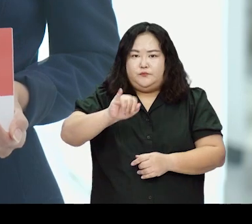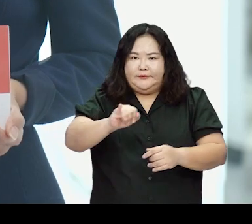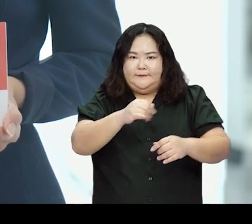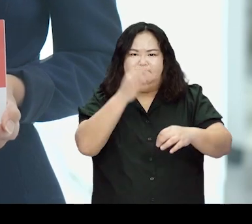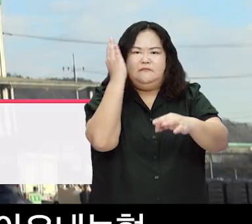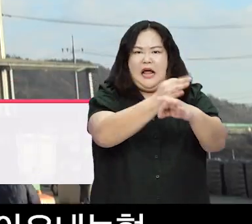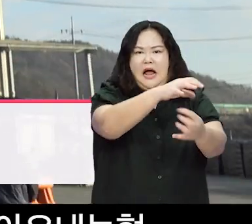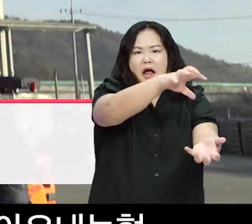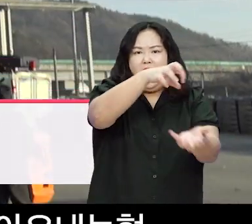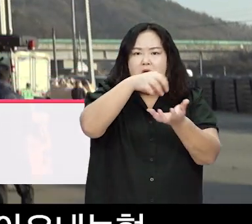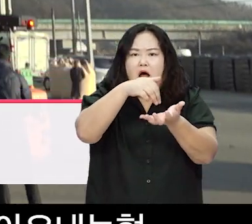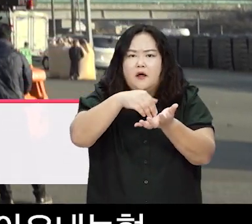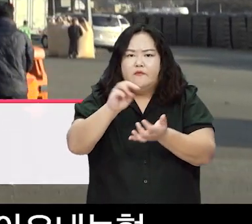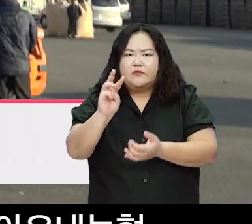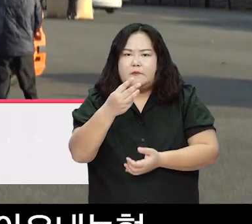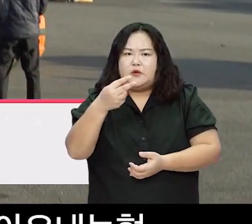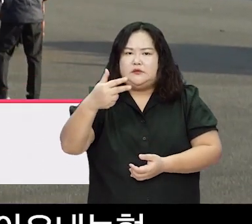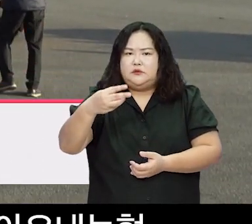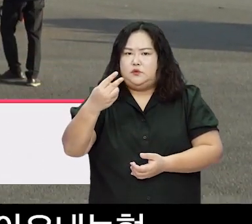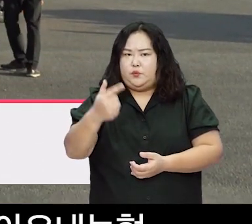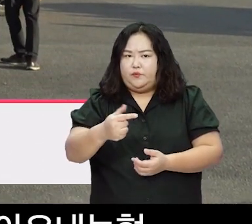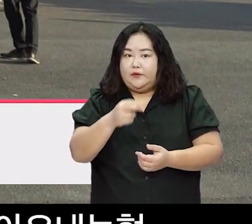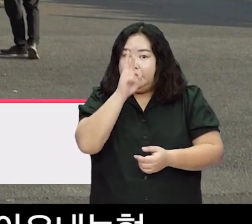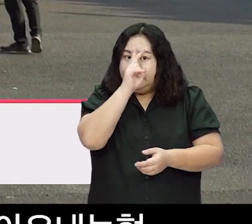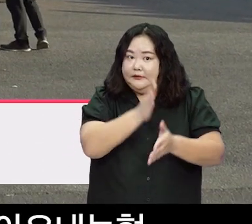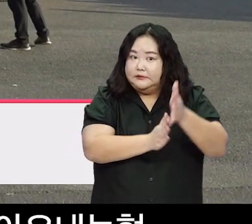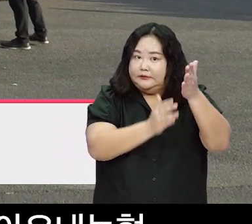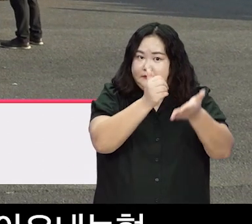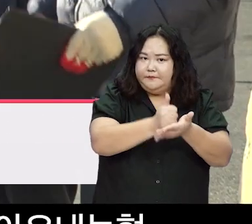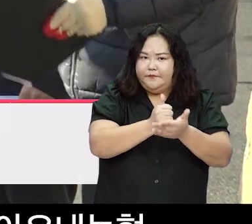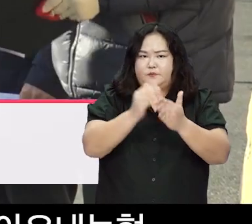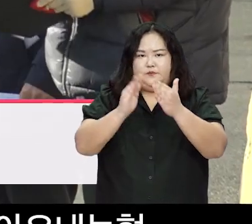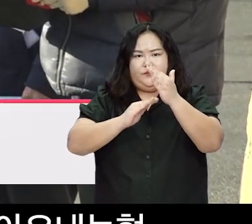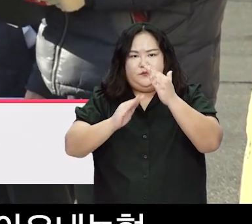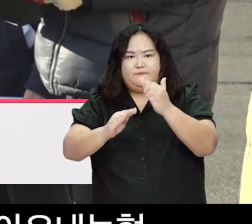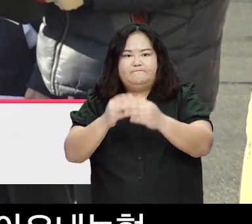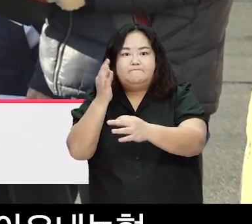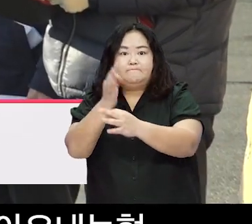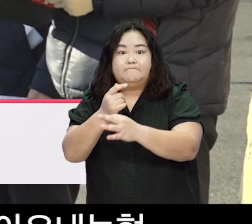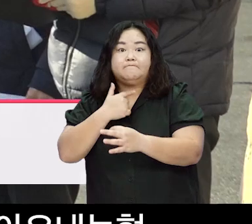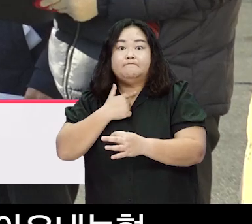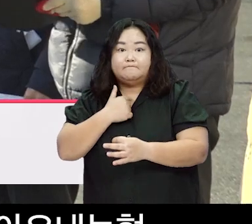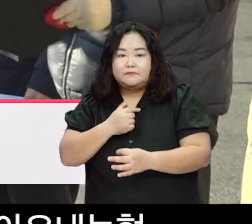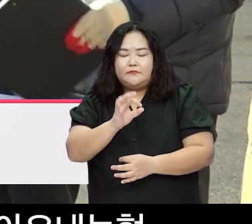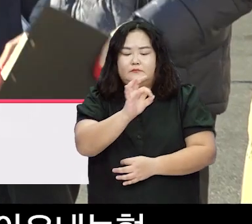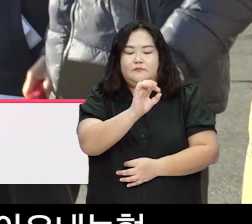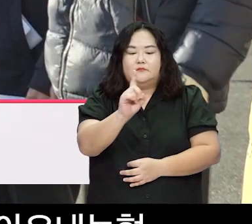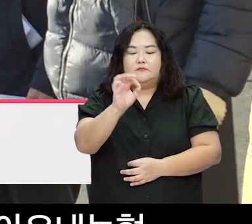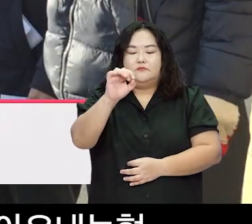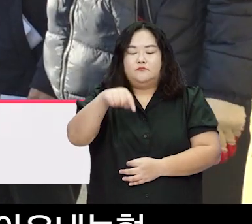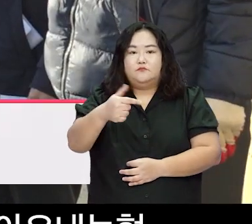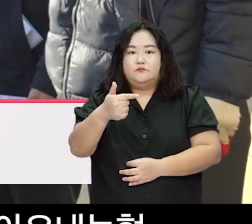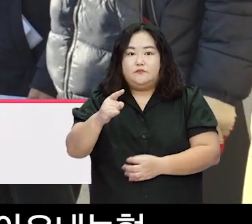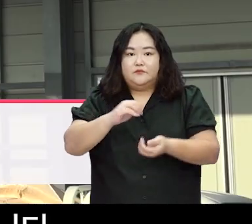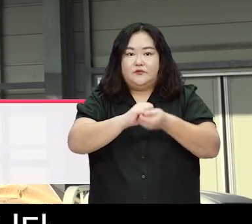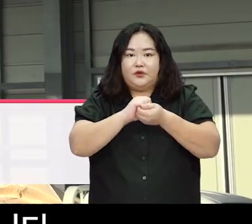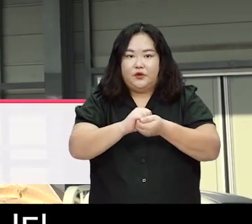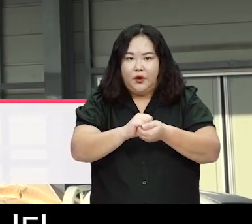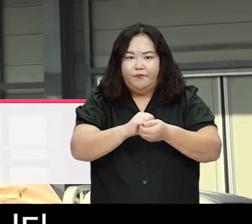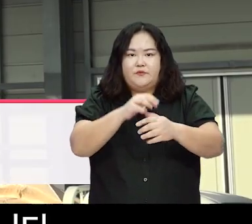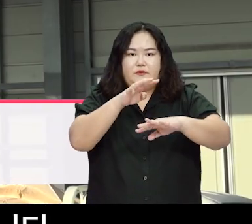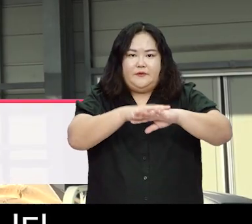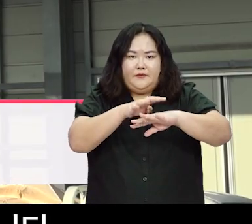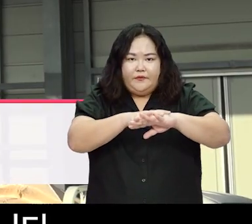밝혔습니다 박상 천안시장이 지난 14일 2023년 비및 매입비 진행 중인 아우내 농협